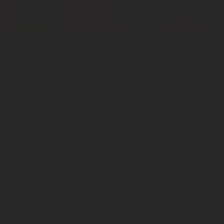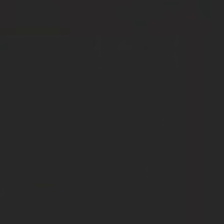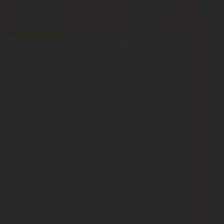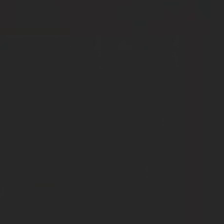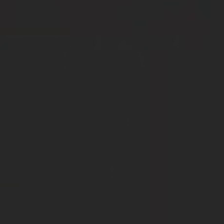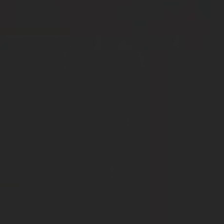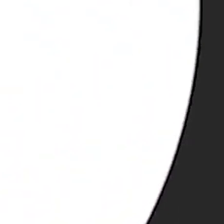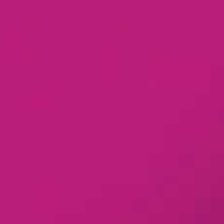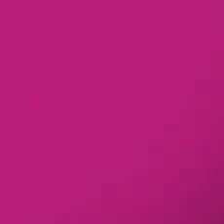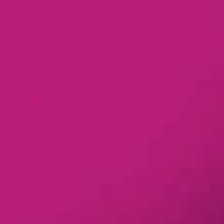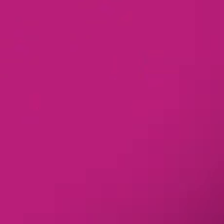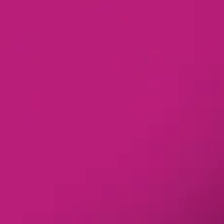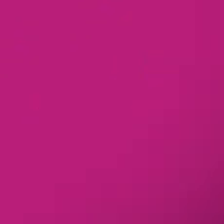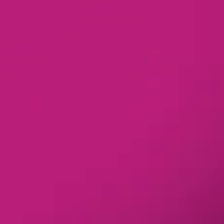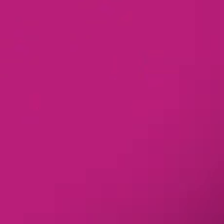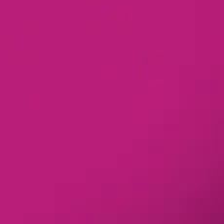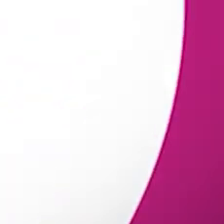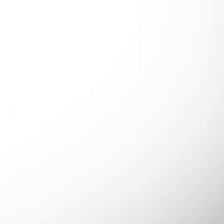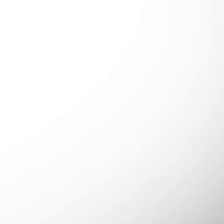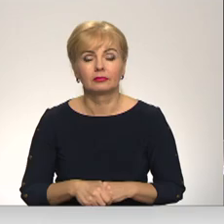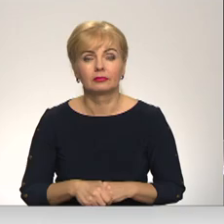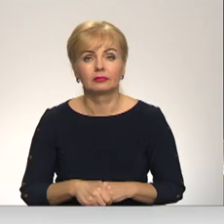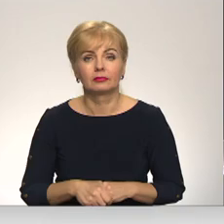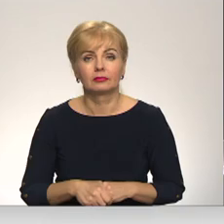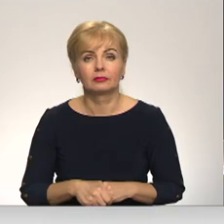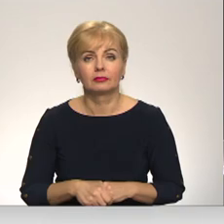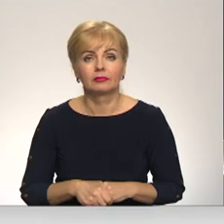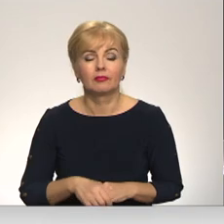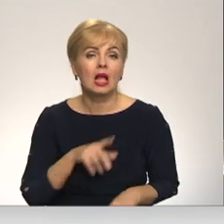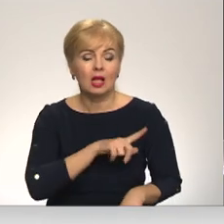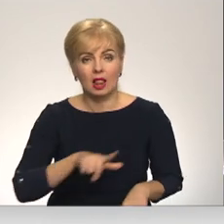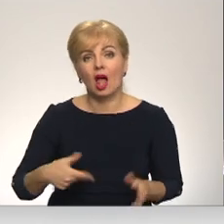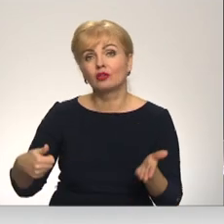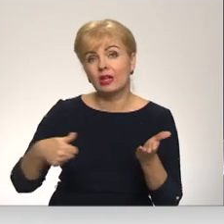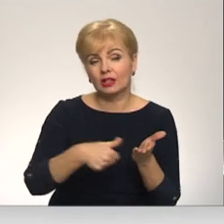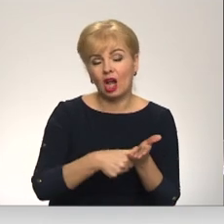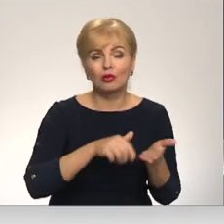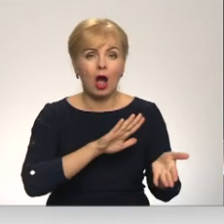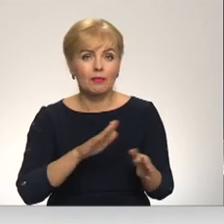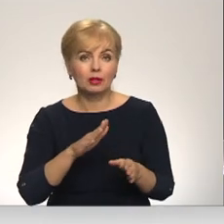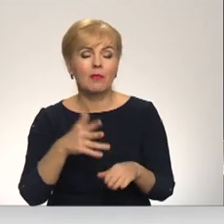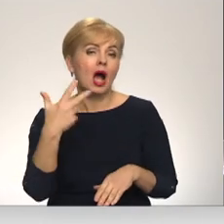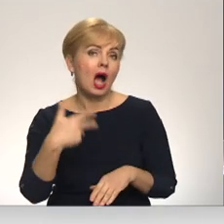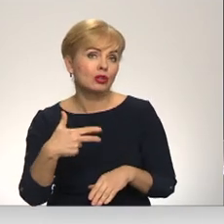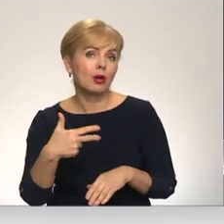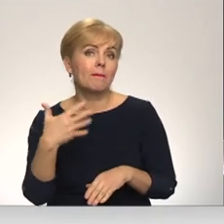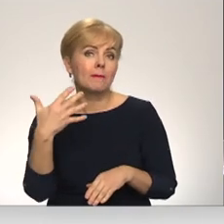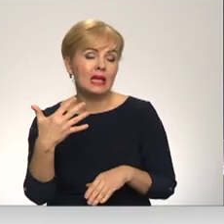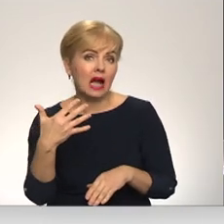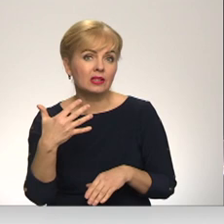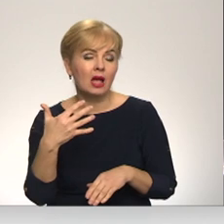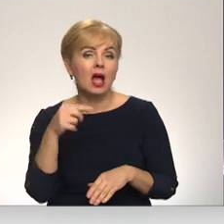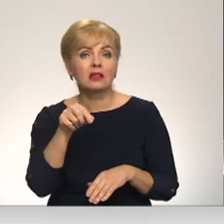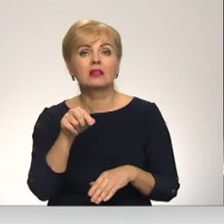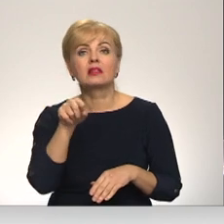Re! Viss ēters ir te! Latvijā reģistrētas aptuveni 85